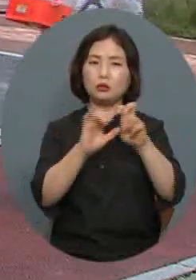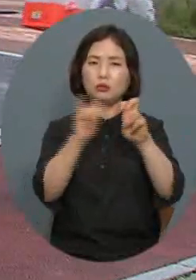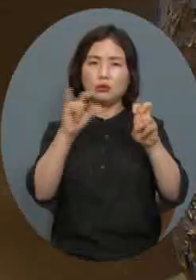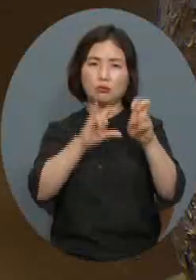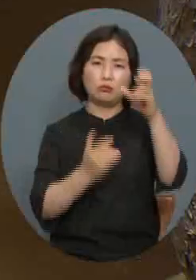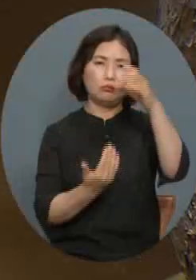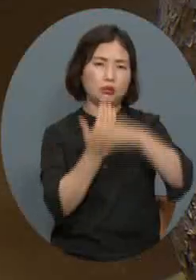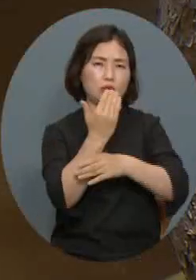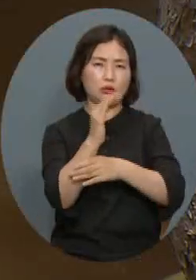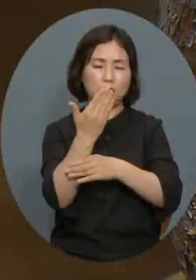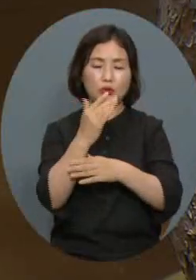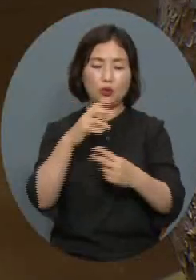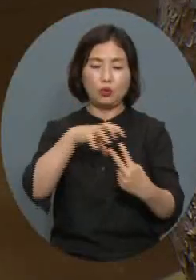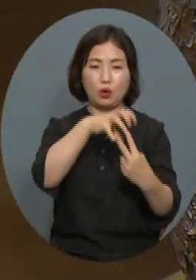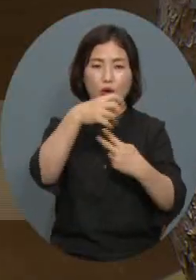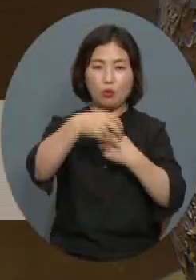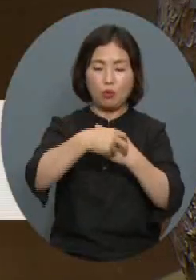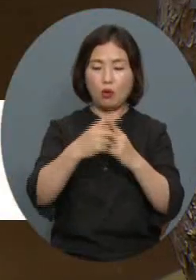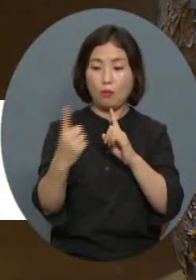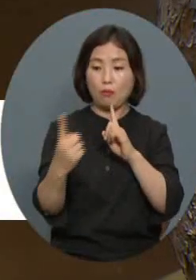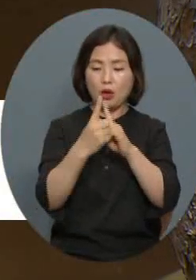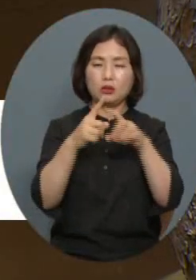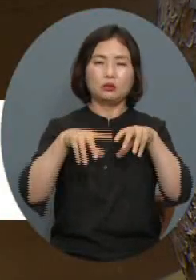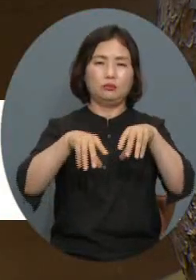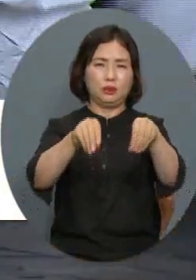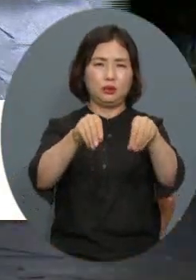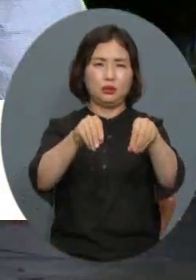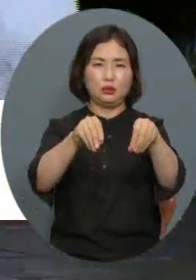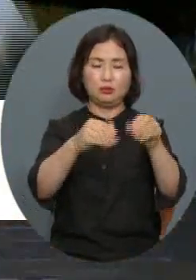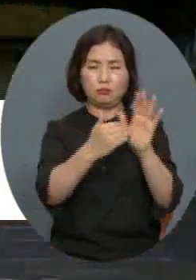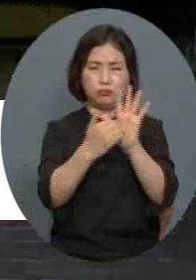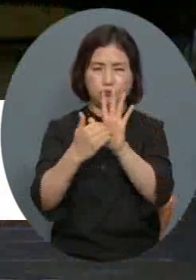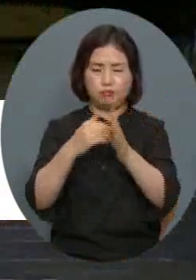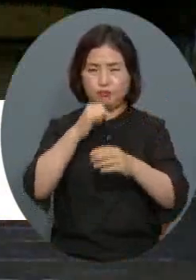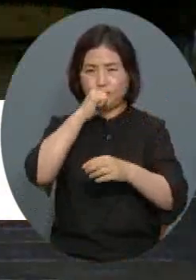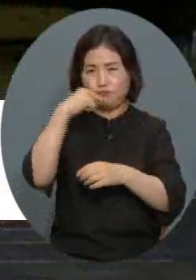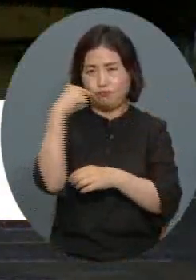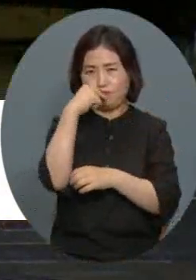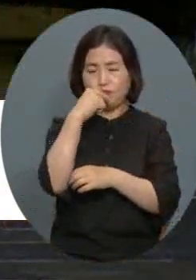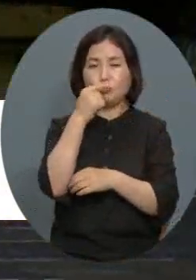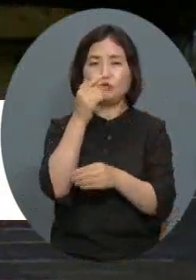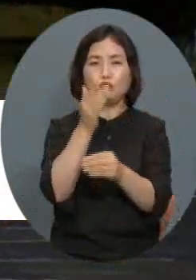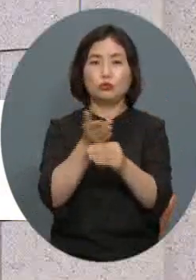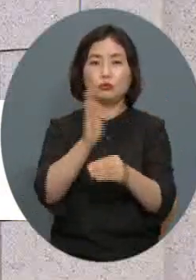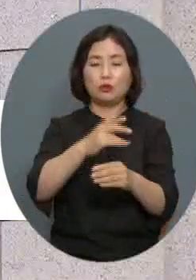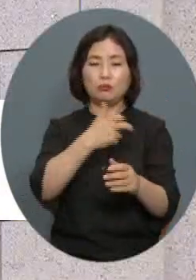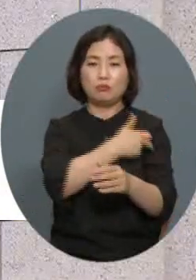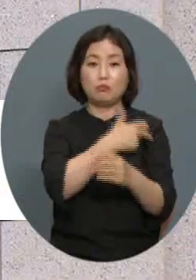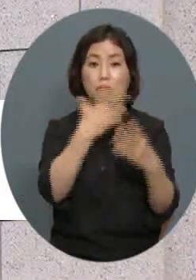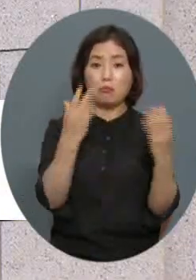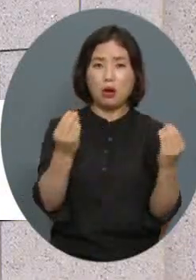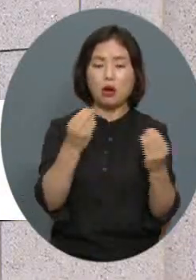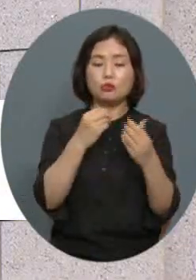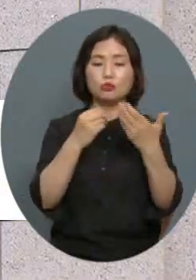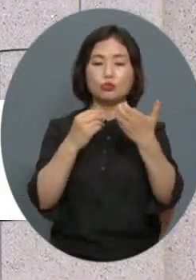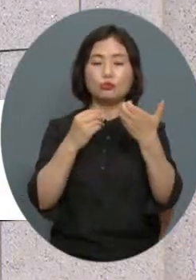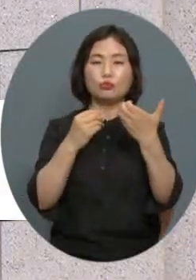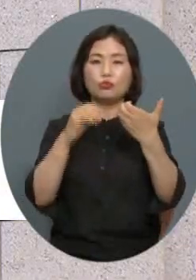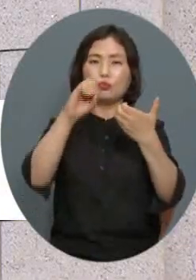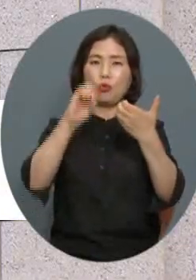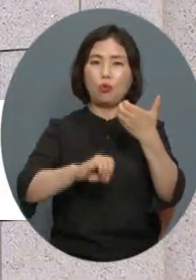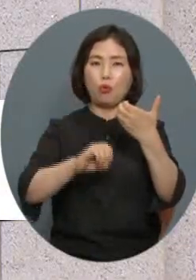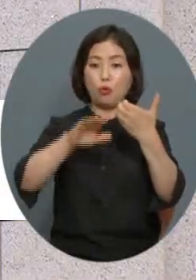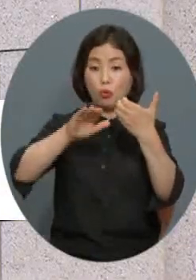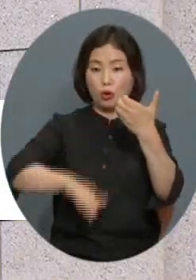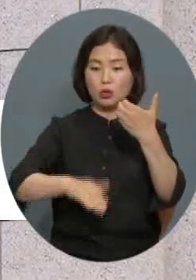나왔습니다. 요양시설 대면 면회를 금지하는 등 방역수칙을 강화하고 있지만 백신 접종 완료율이 90%